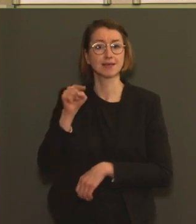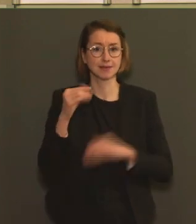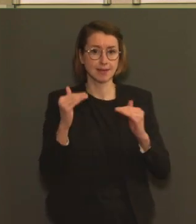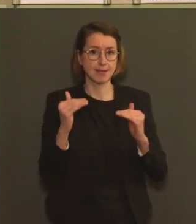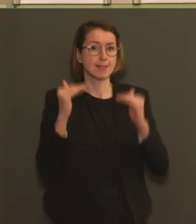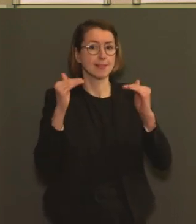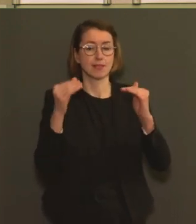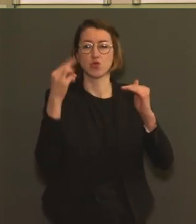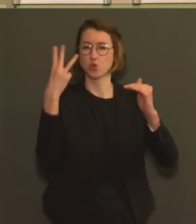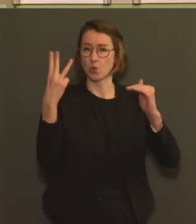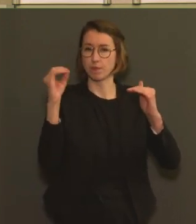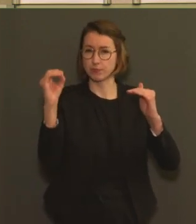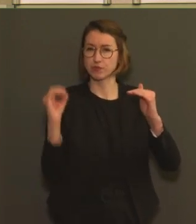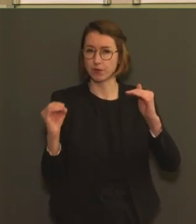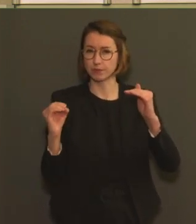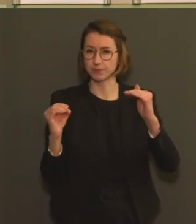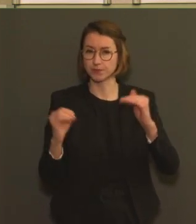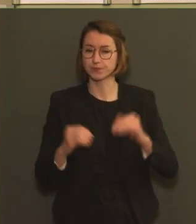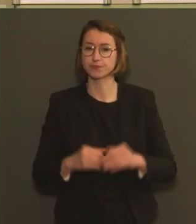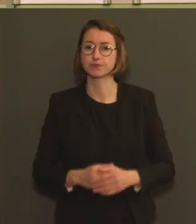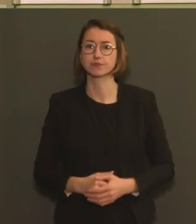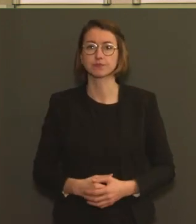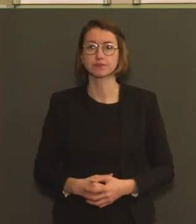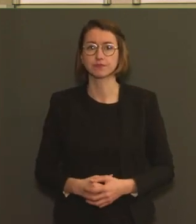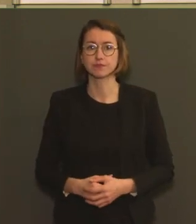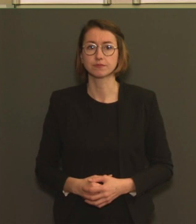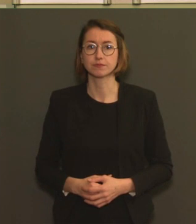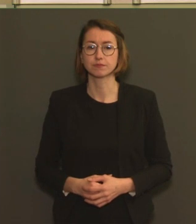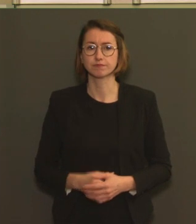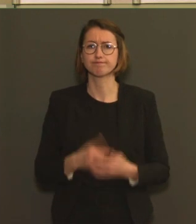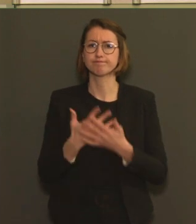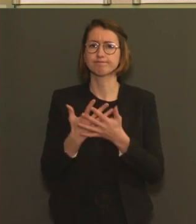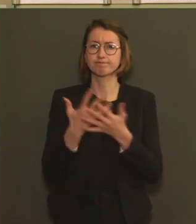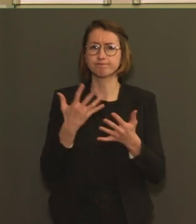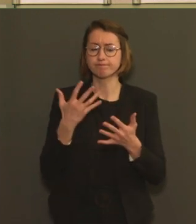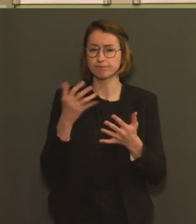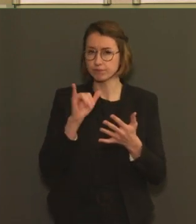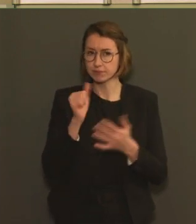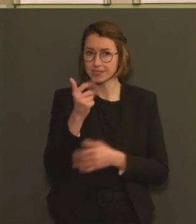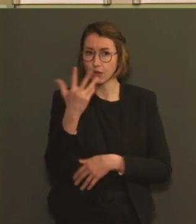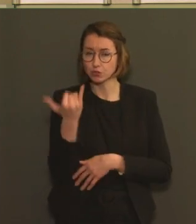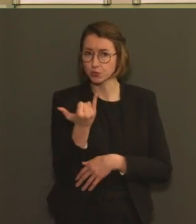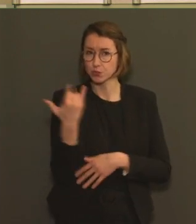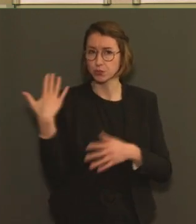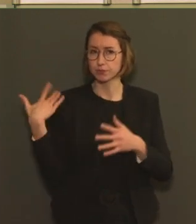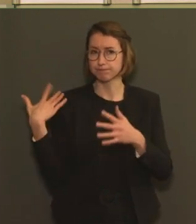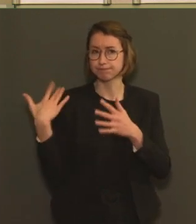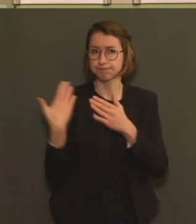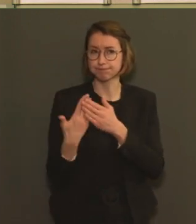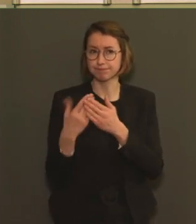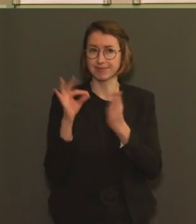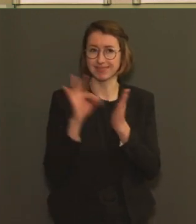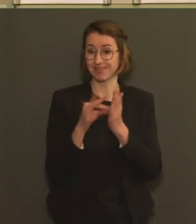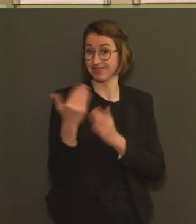précédente. Ceci est particulièrement marqué durant les derniers jours. En l'occurrence, c'était le début de la semaine avec mardi un